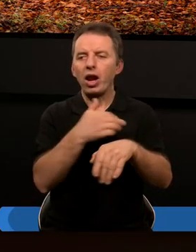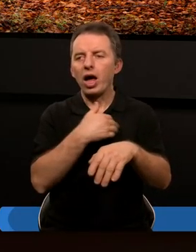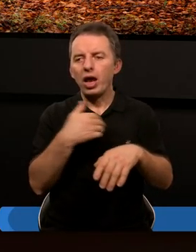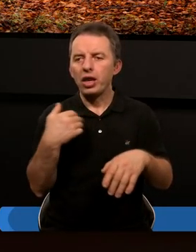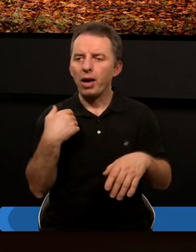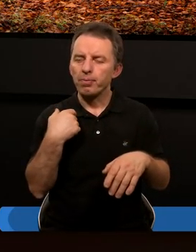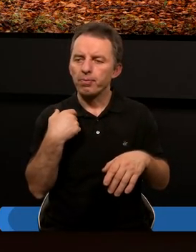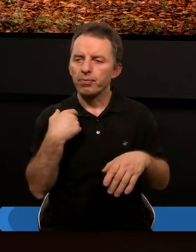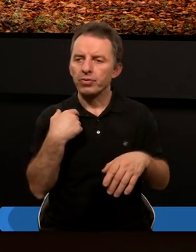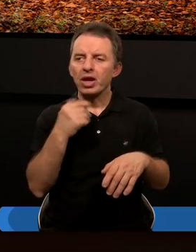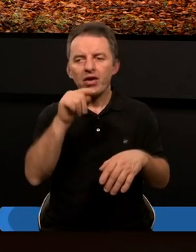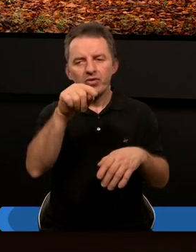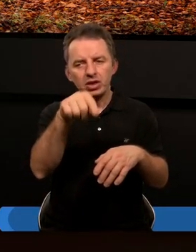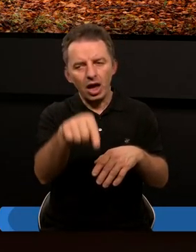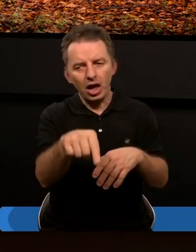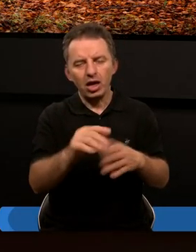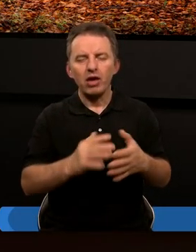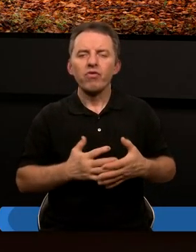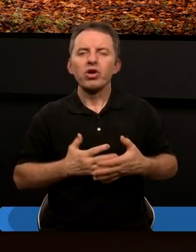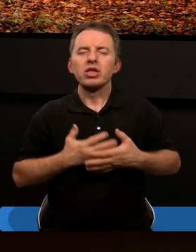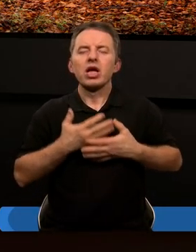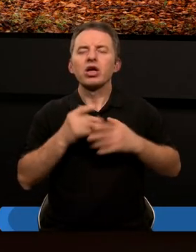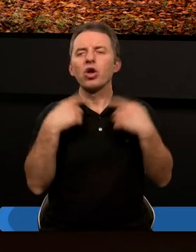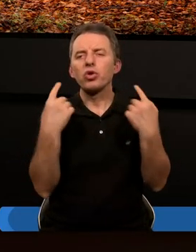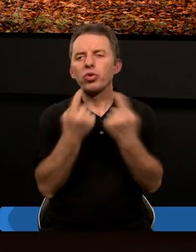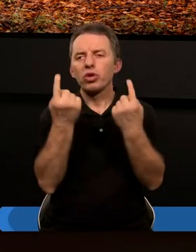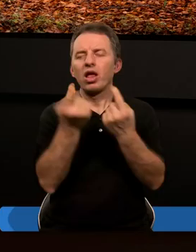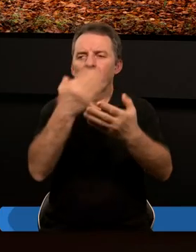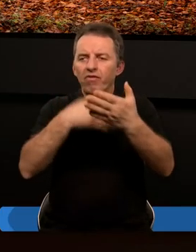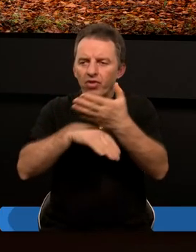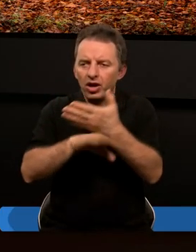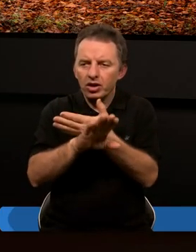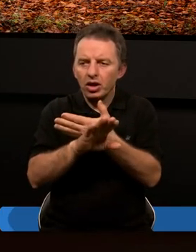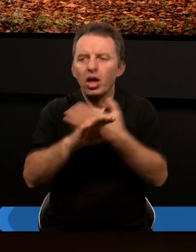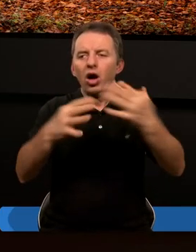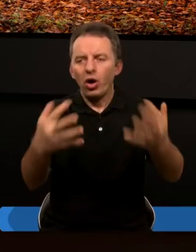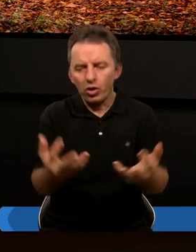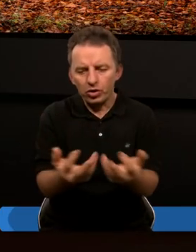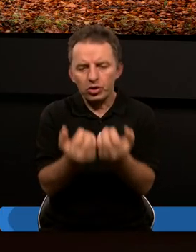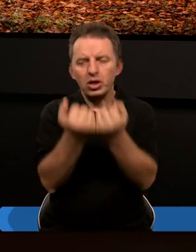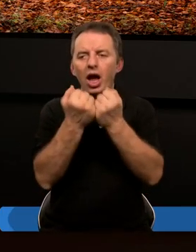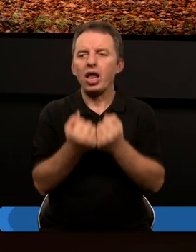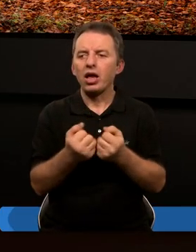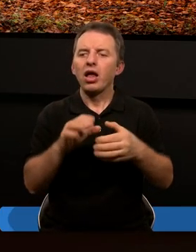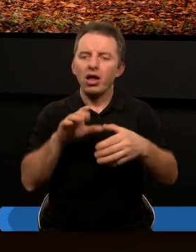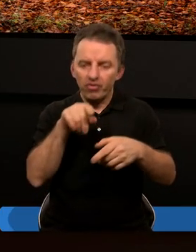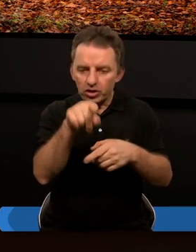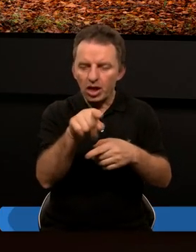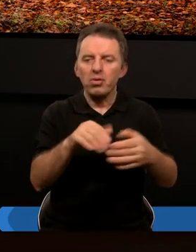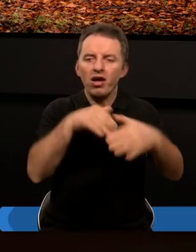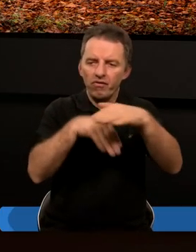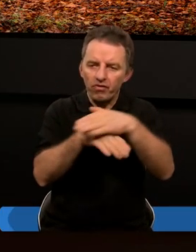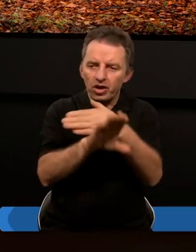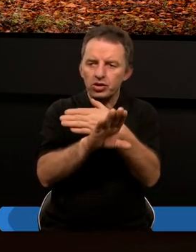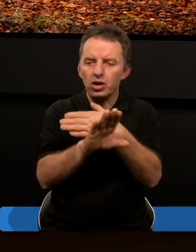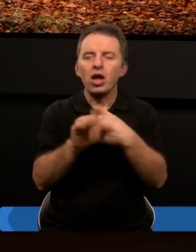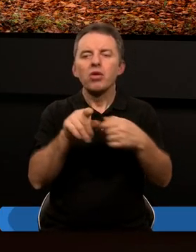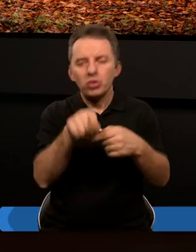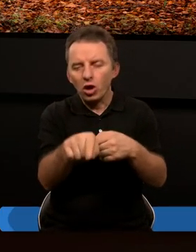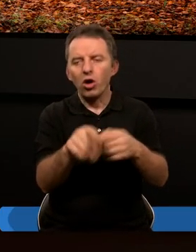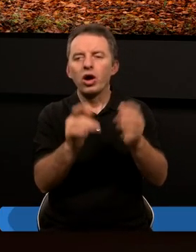w tej, wydaje się, sytuacji bez wyjścia odnaleźć wyjście przez to, że Pan